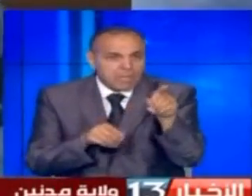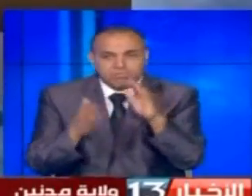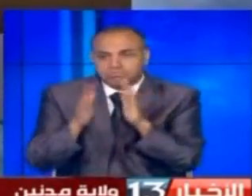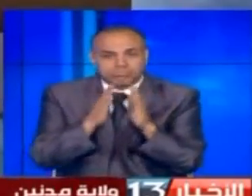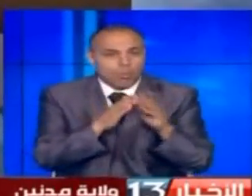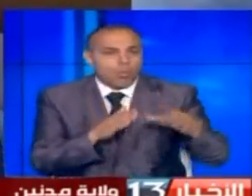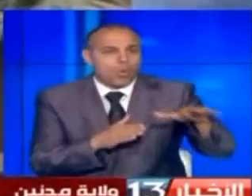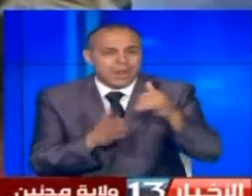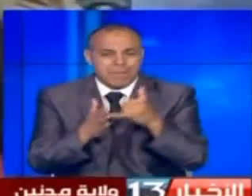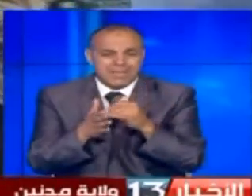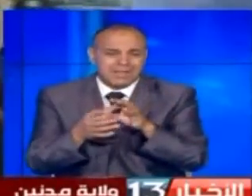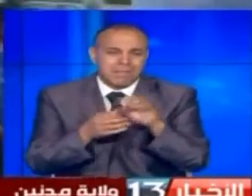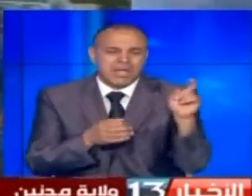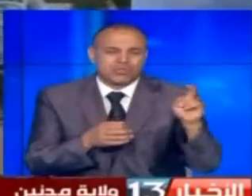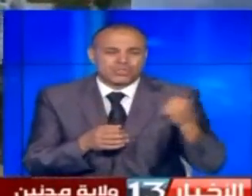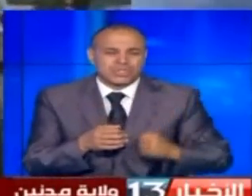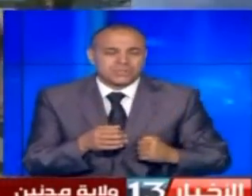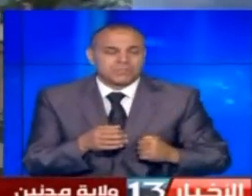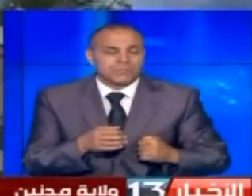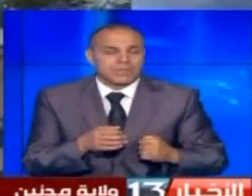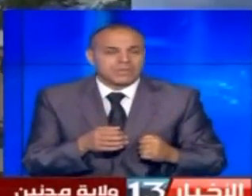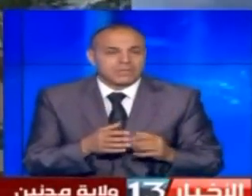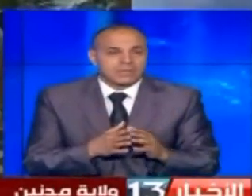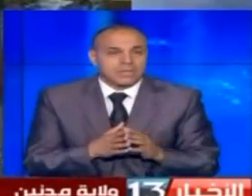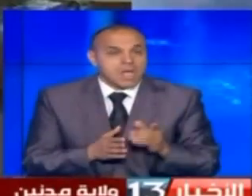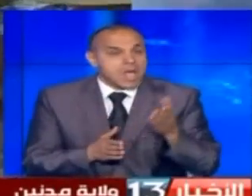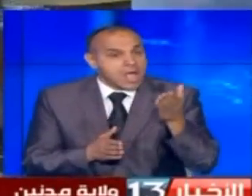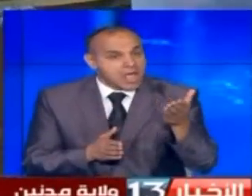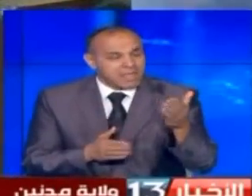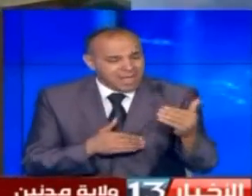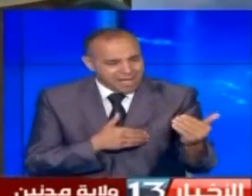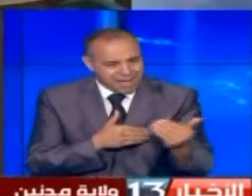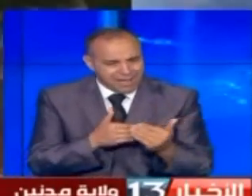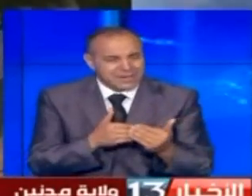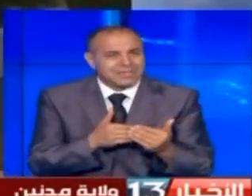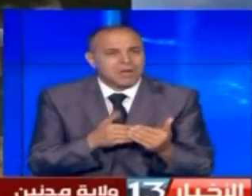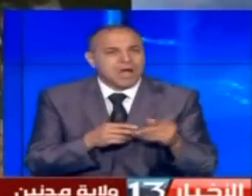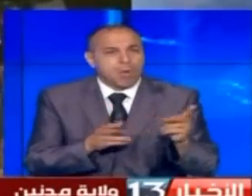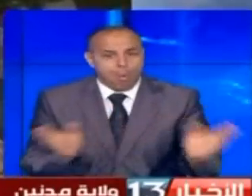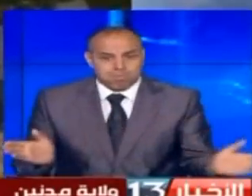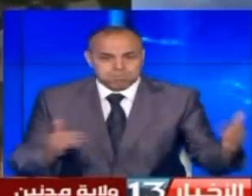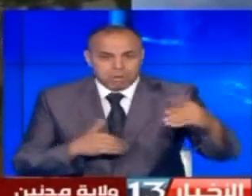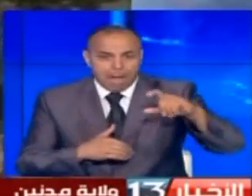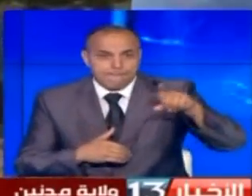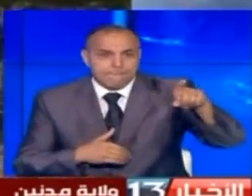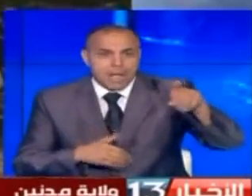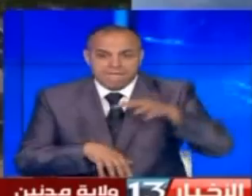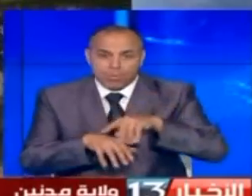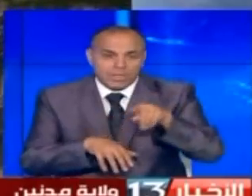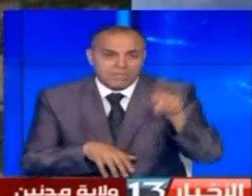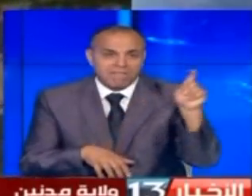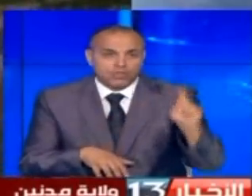متساكنين منطقة حي ابن منظورة بمعتمدية جرجيس القريبة من أحد أكبر خزانات الماء